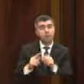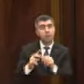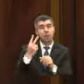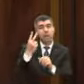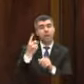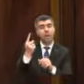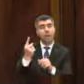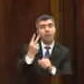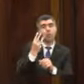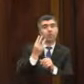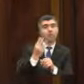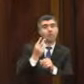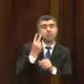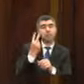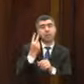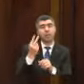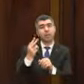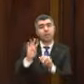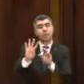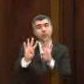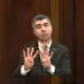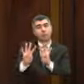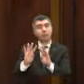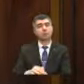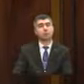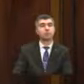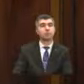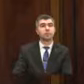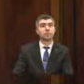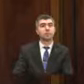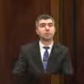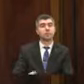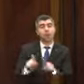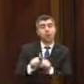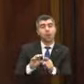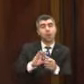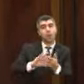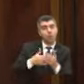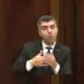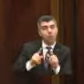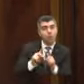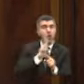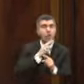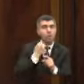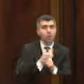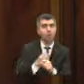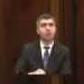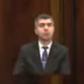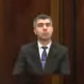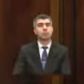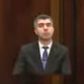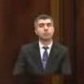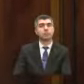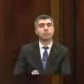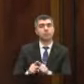231 في 2018 احتياطي العملة الصعبة. وباش نرموا او باش ترمم الحكومه هادشي